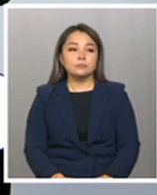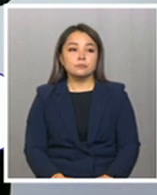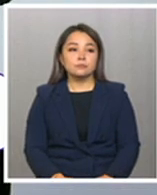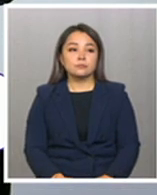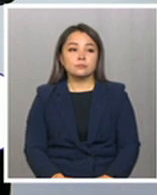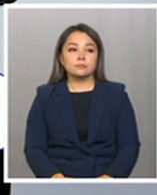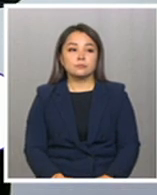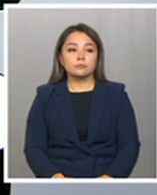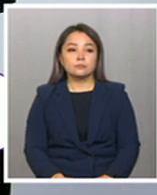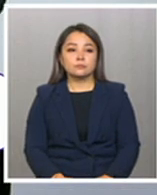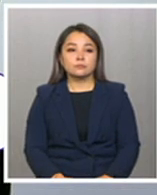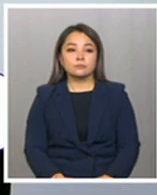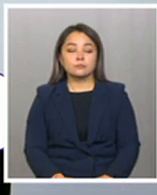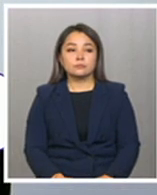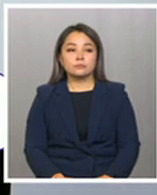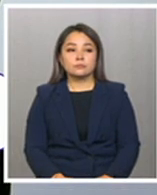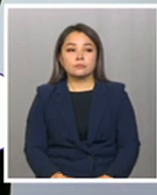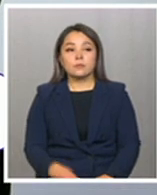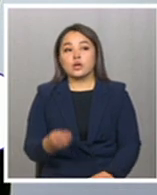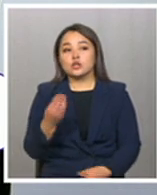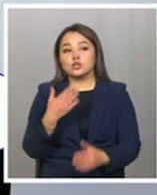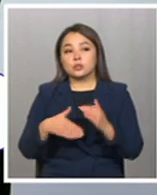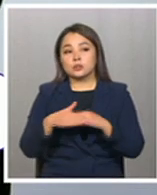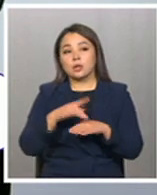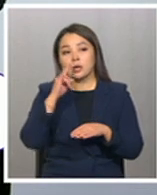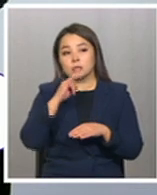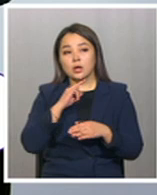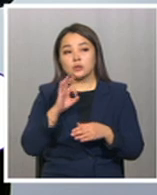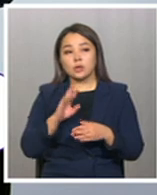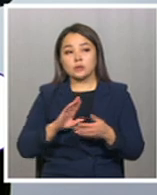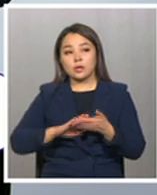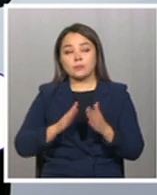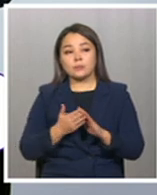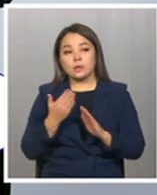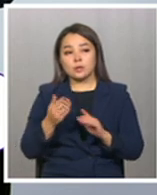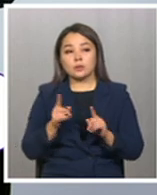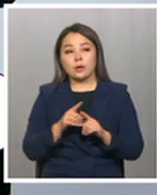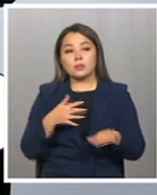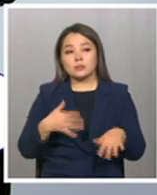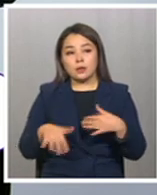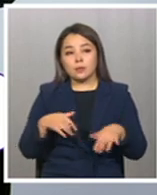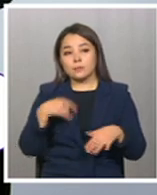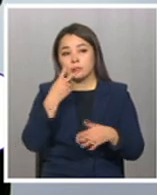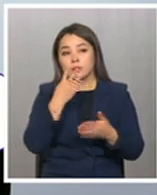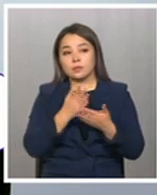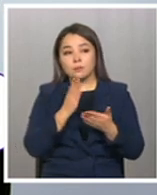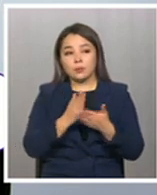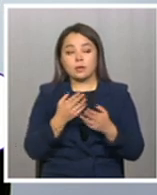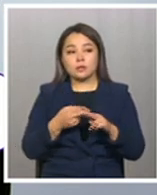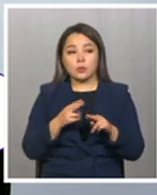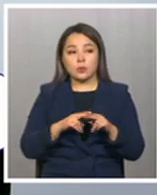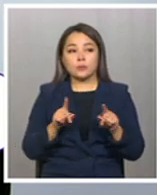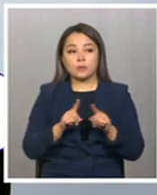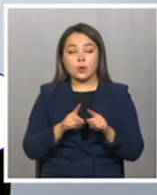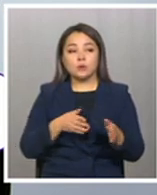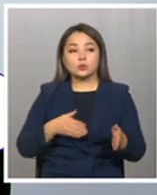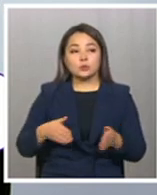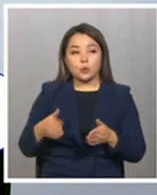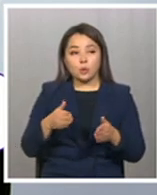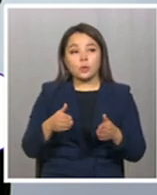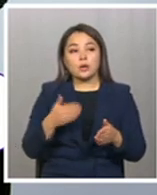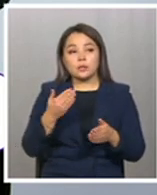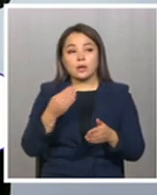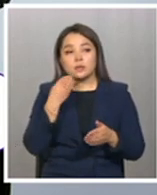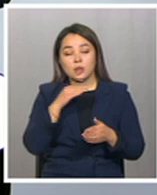Келесі кезекте Шығыс Қазақстанның әлеуметтік экономикалық жағдайының әлсіз жақтарын қарастырып өтсек. Яғни мұнда жолдардың